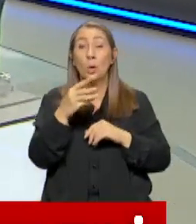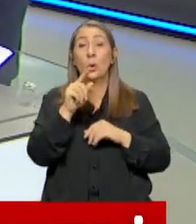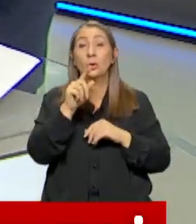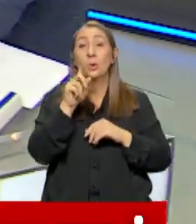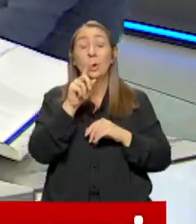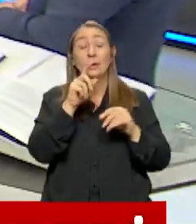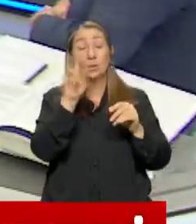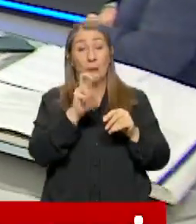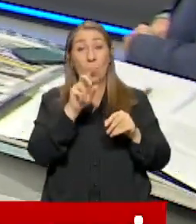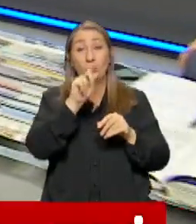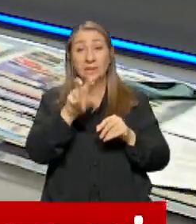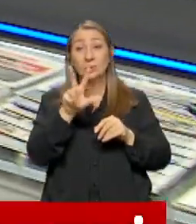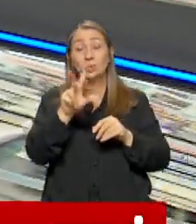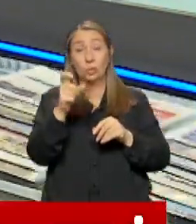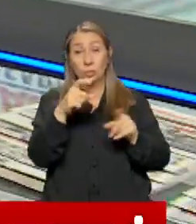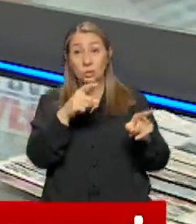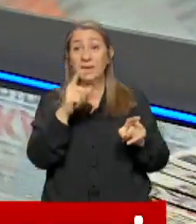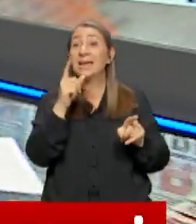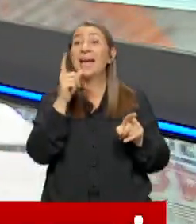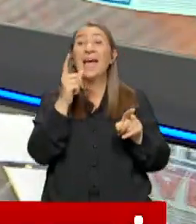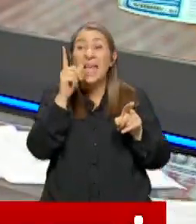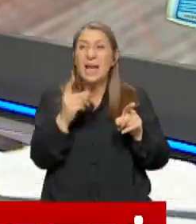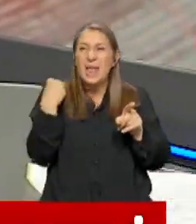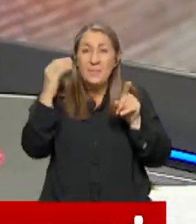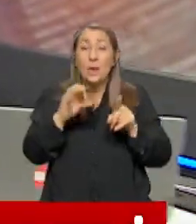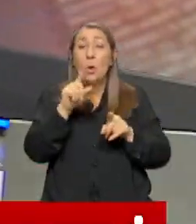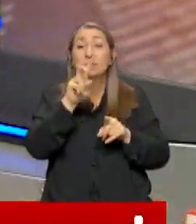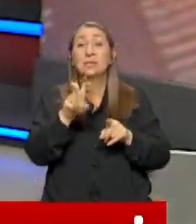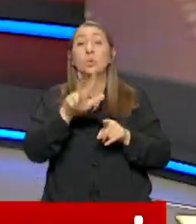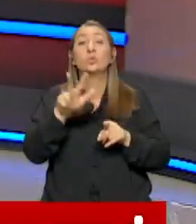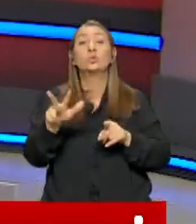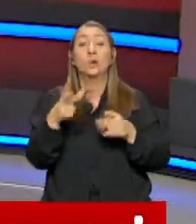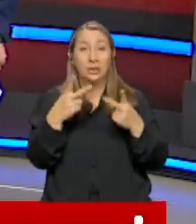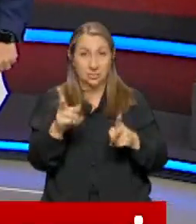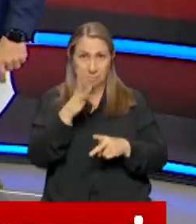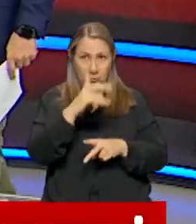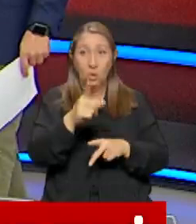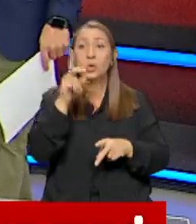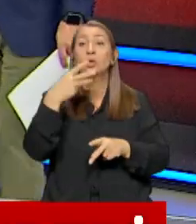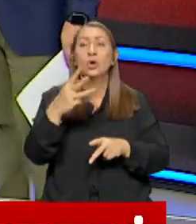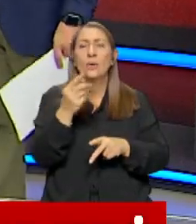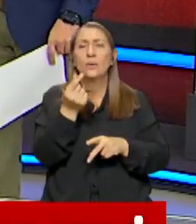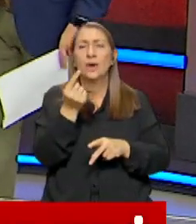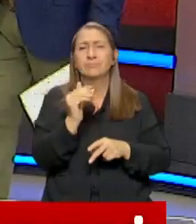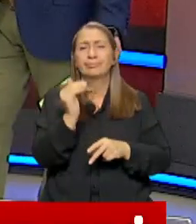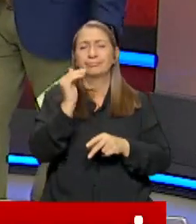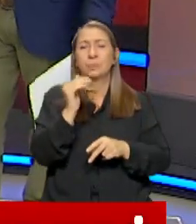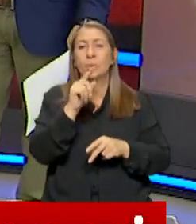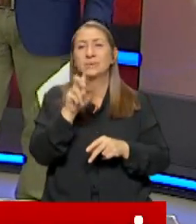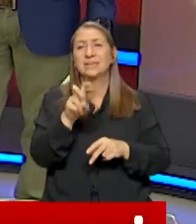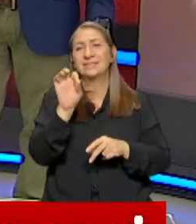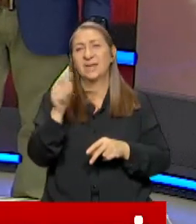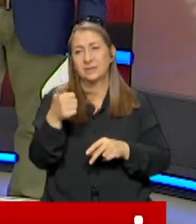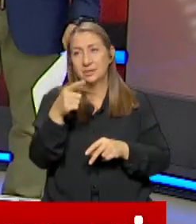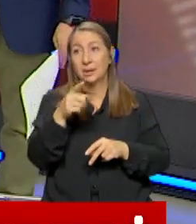39 Kuruş seviyesinde kaçla açtık 18 lira 33 kuruş olarak açtık Euro'da küçücük bir kıpırdama zaten